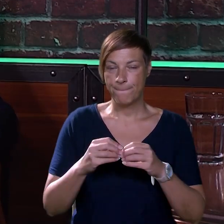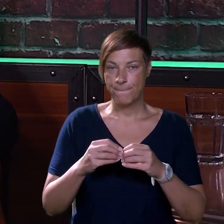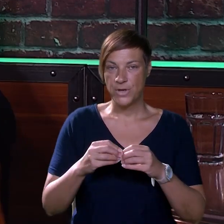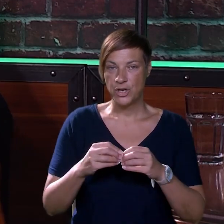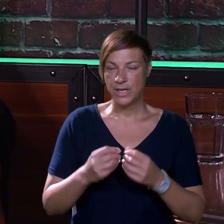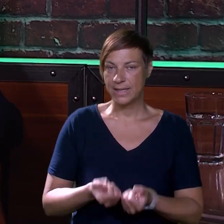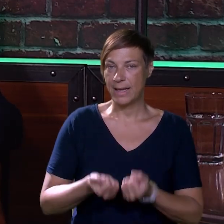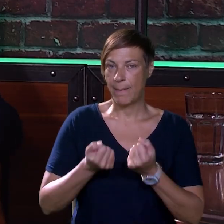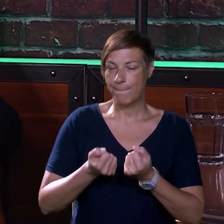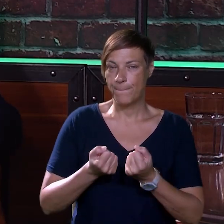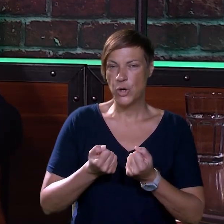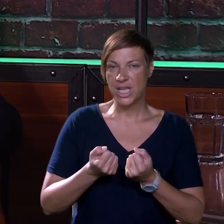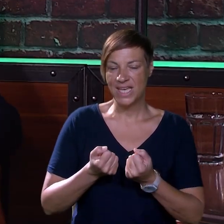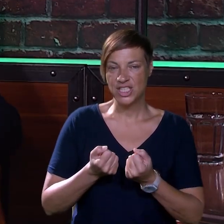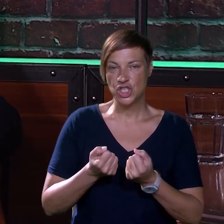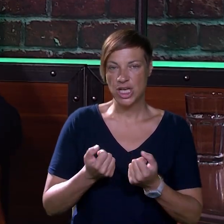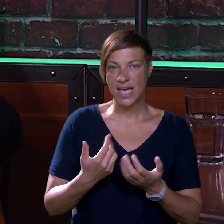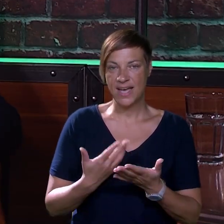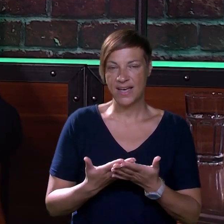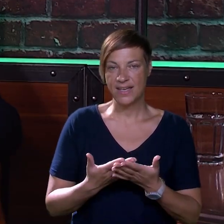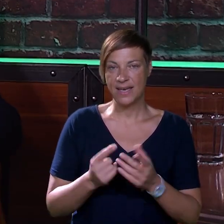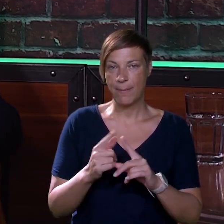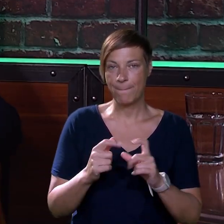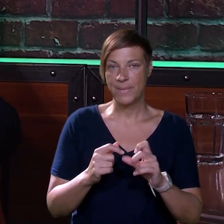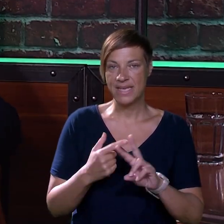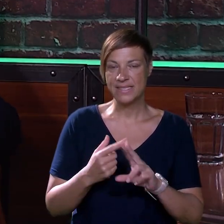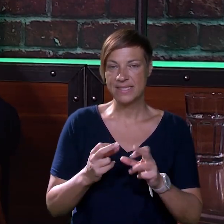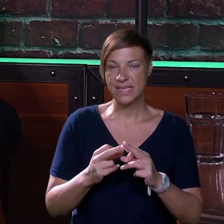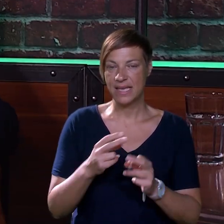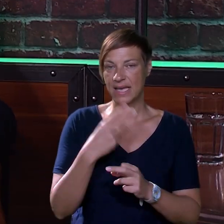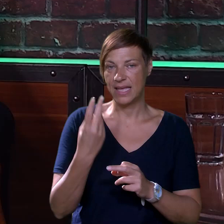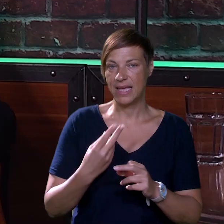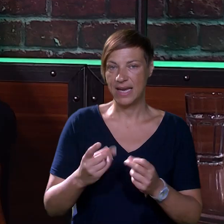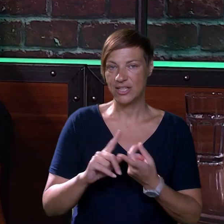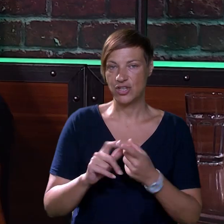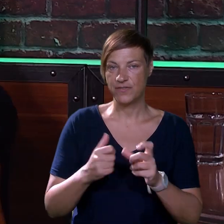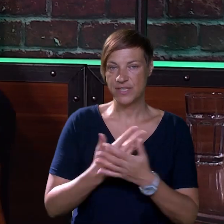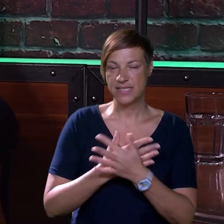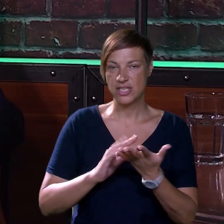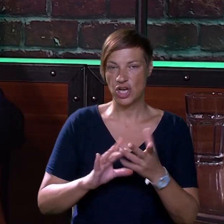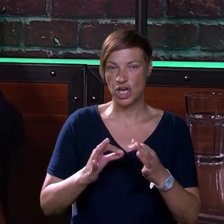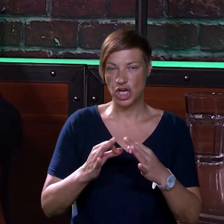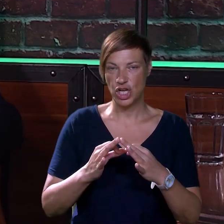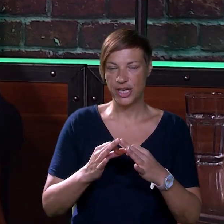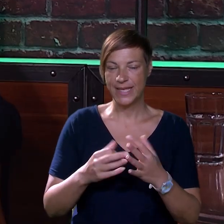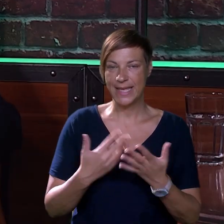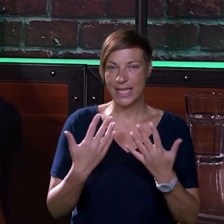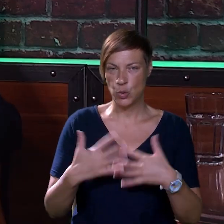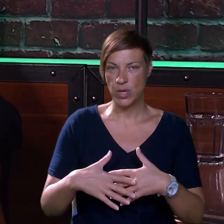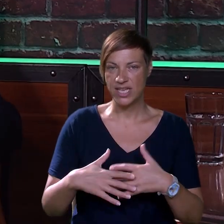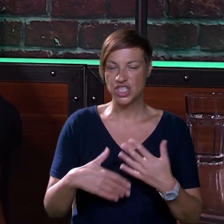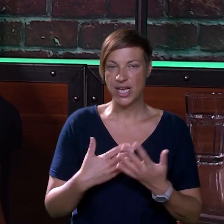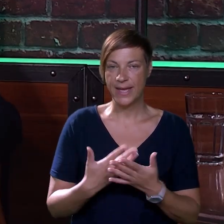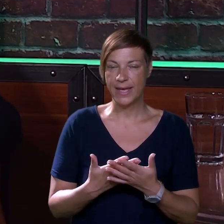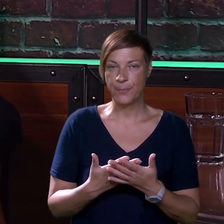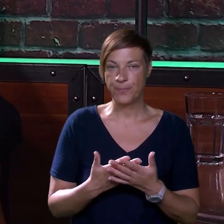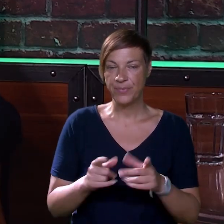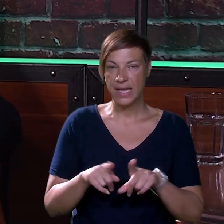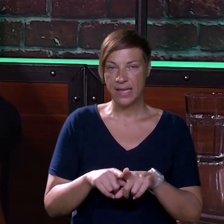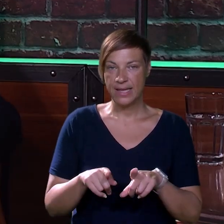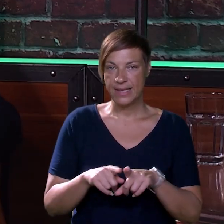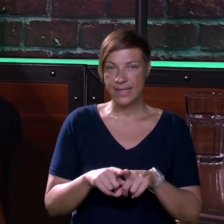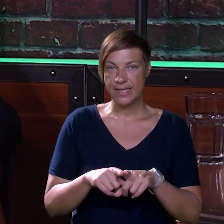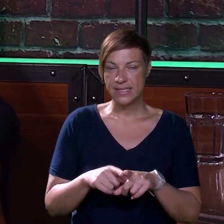su pojačanje ovog pacinga, elektrofiziologije i resinkronizacijskih uređaja. I